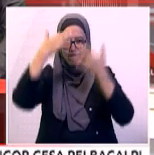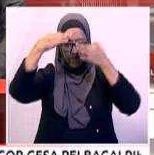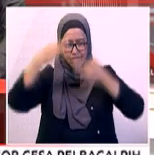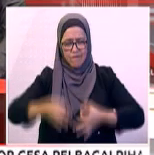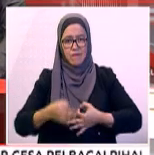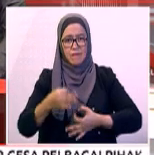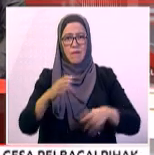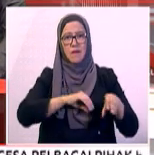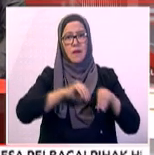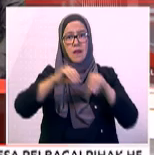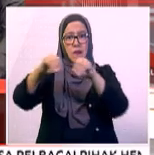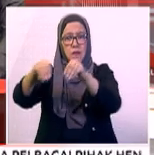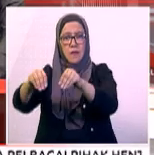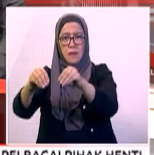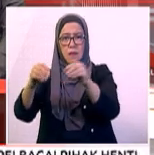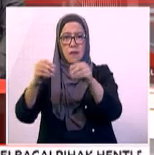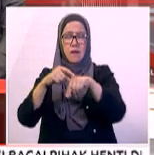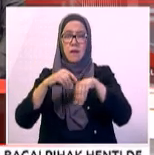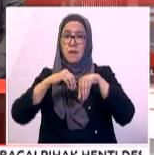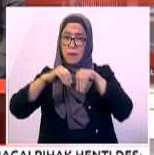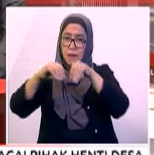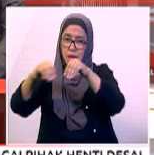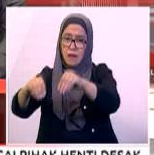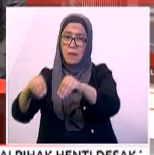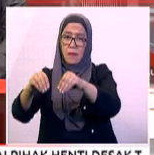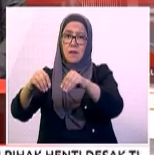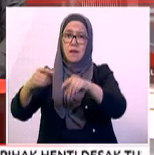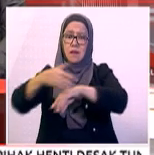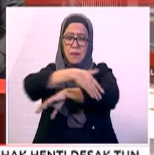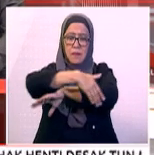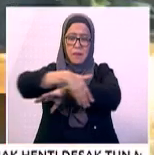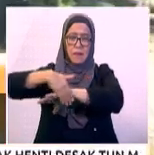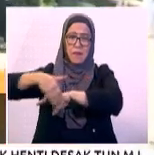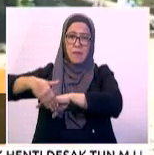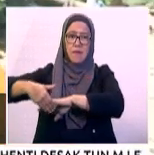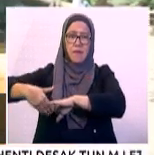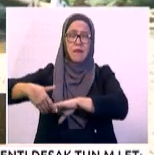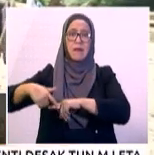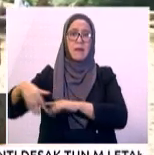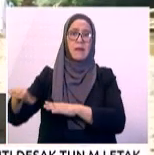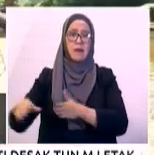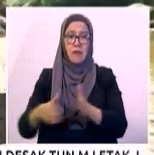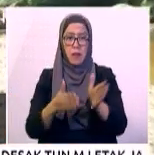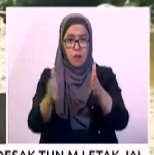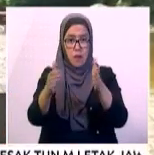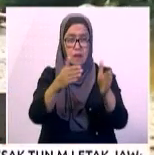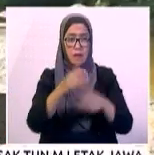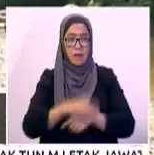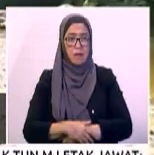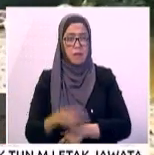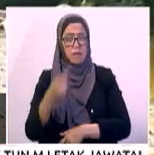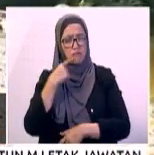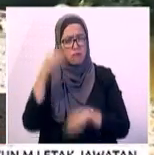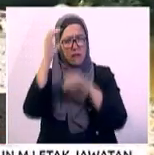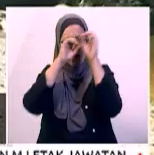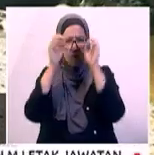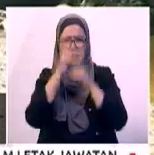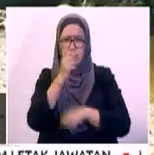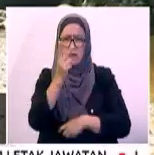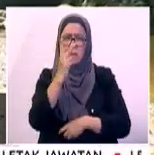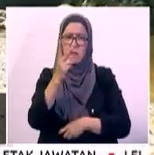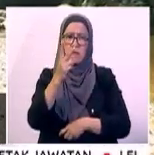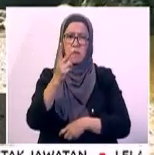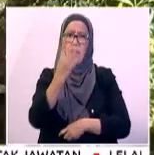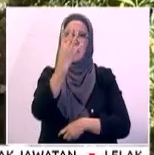pinggir sungai berdekatan Taman Negara Kuala Koh. Tinjauan di kawasan tepi sungai Lubuk Kuching mendapati 4 kemah